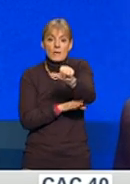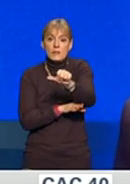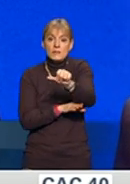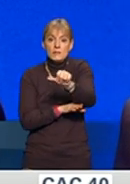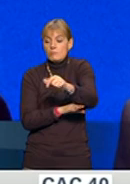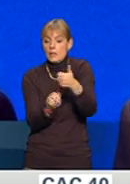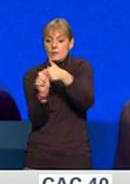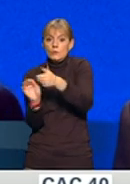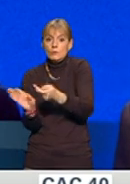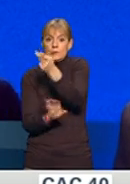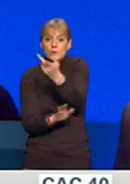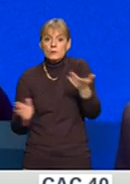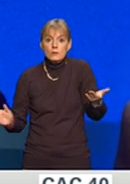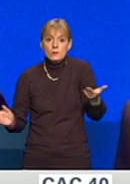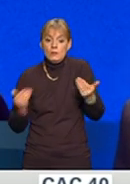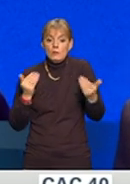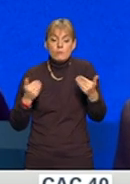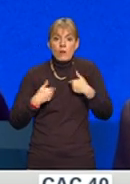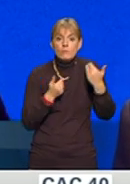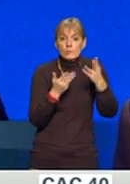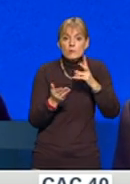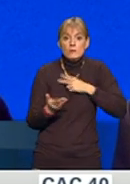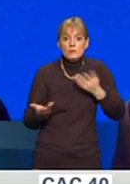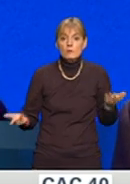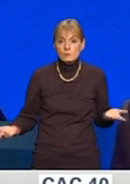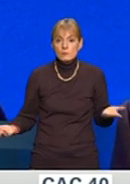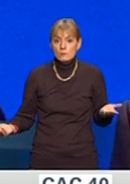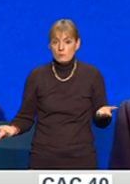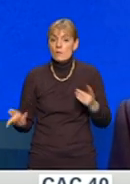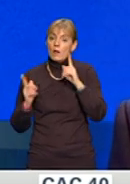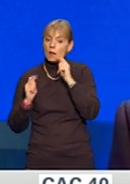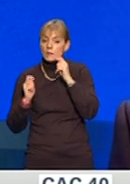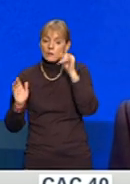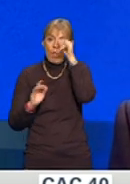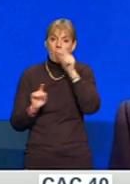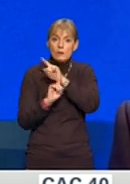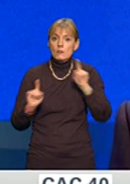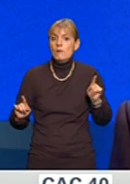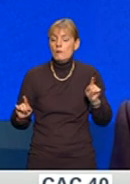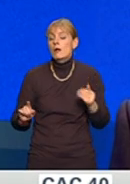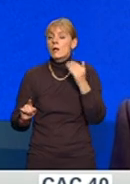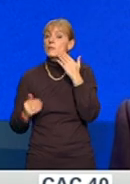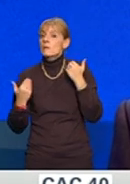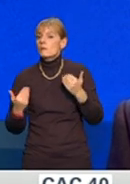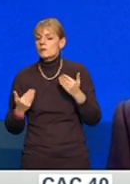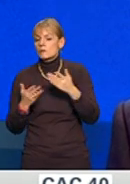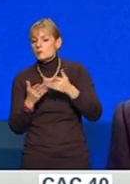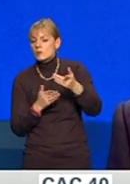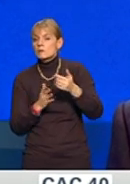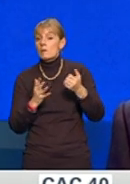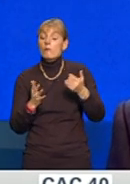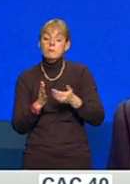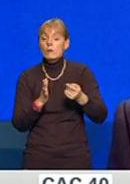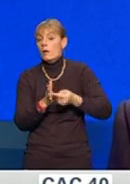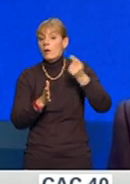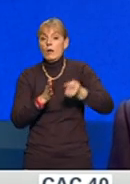exigence plutôt qu'ils ne soutiendront ma proposition. Je dis juste qu'il ne faut être dupe de rien. Ceux qui aujourd'hui sont à l'initiative de la énième proposition,